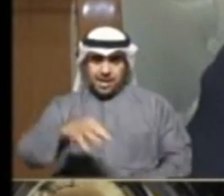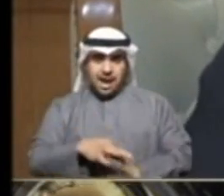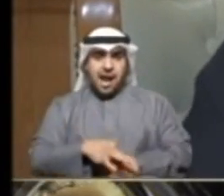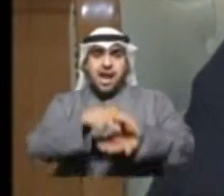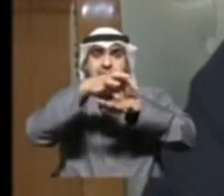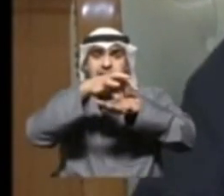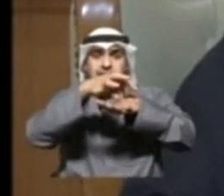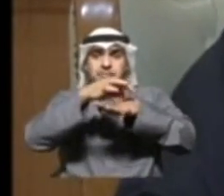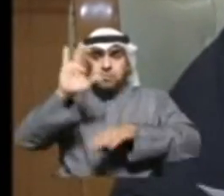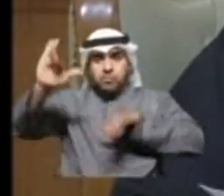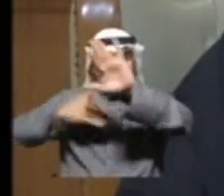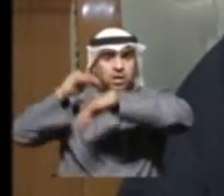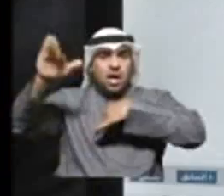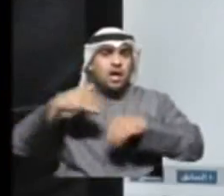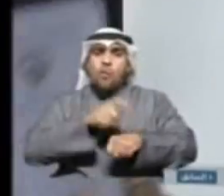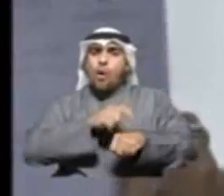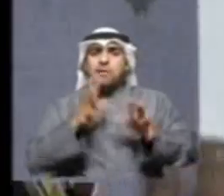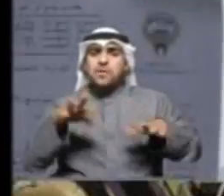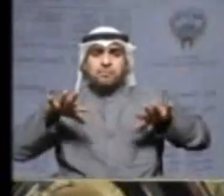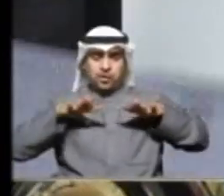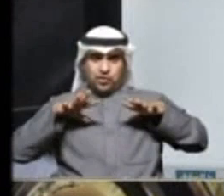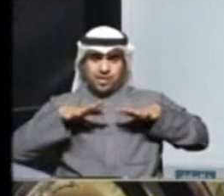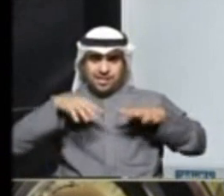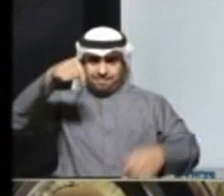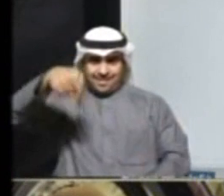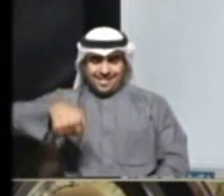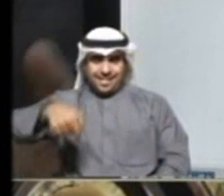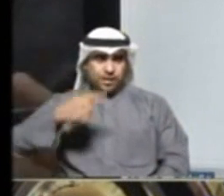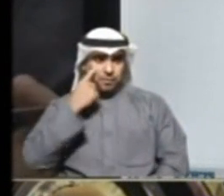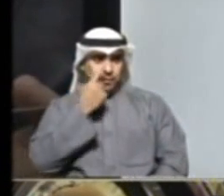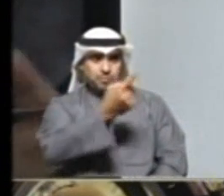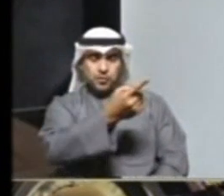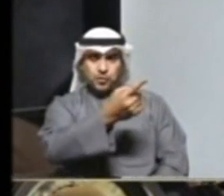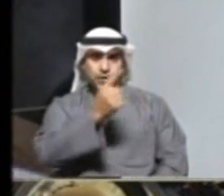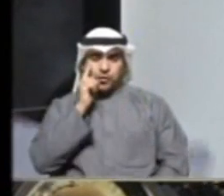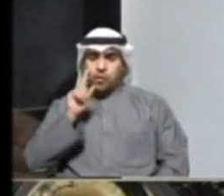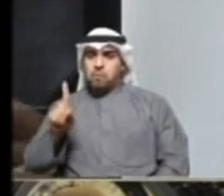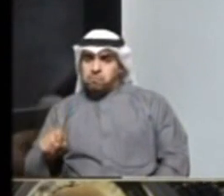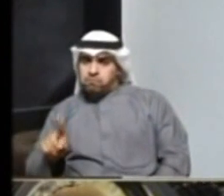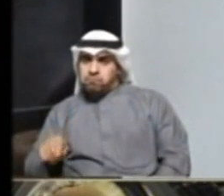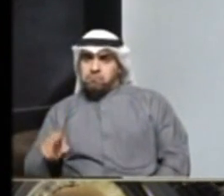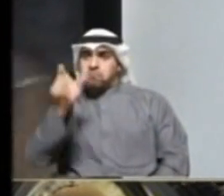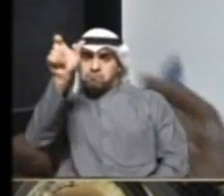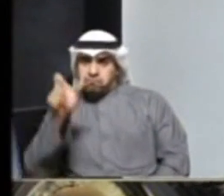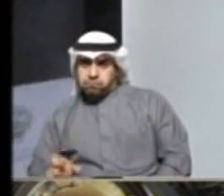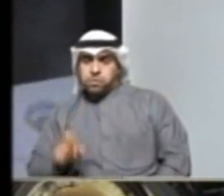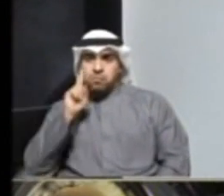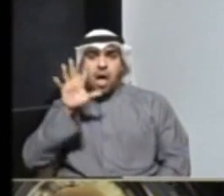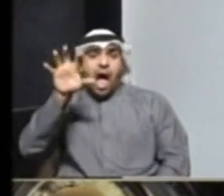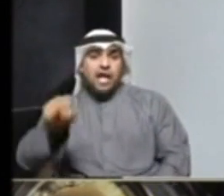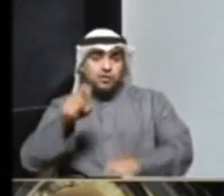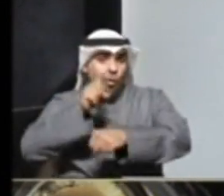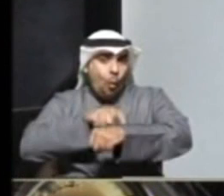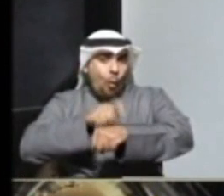خلال العطلة الرسمية. فخلال العطلة الرسمية عطلة الربيع زاد الازدحام على هذه المراكز نتيجة ظروف العطلة والسفر وعطلة